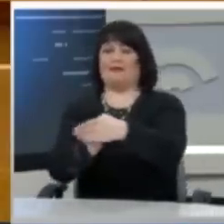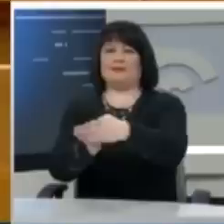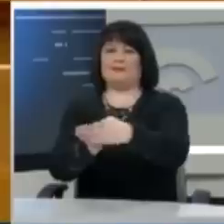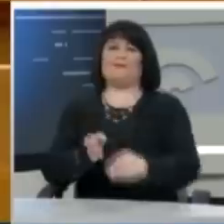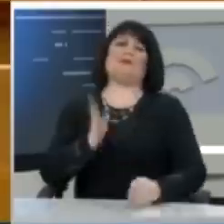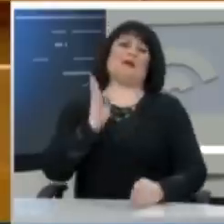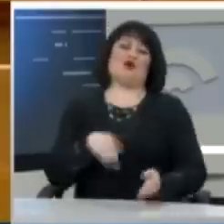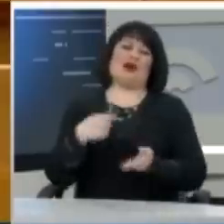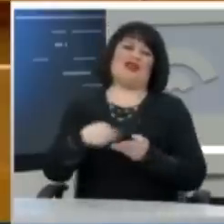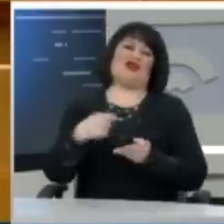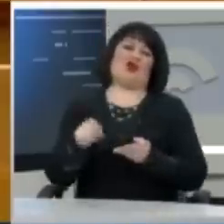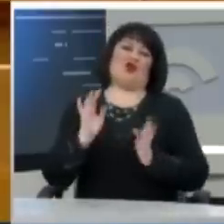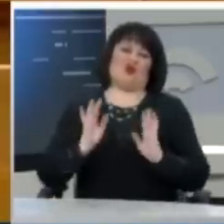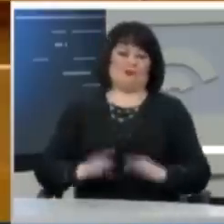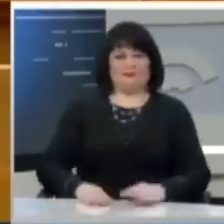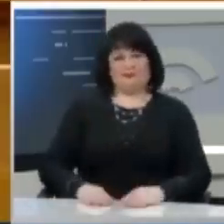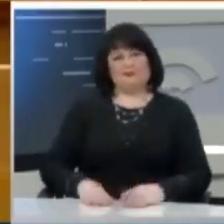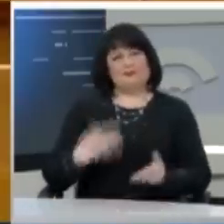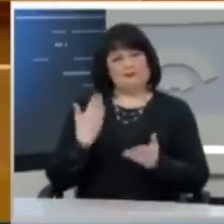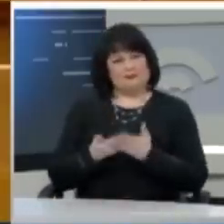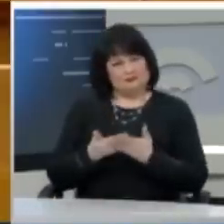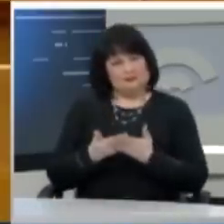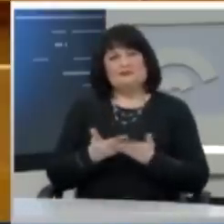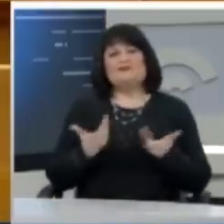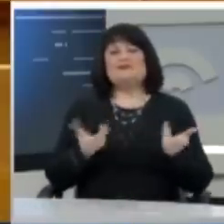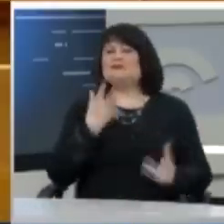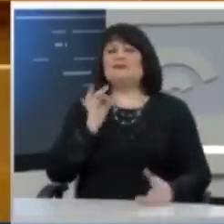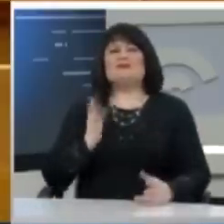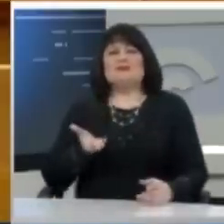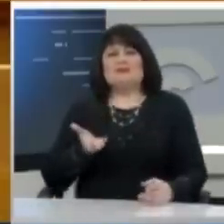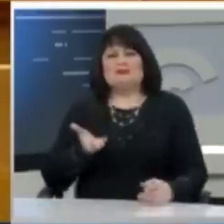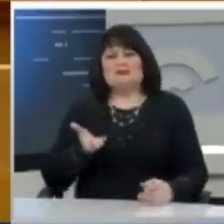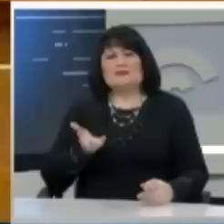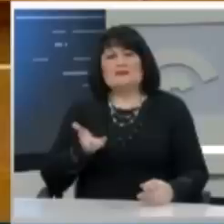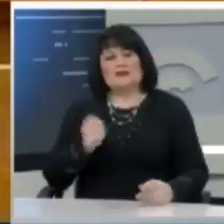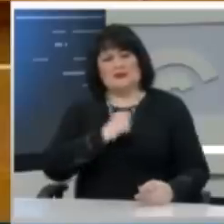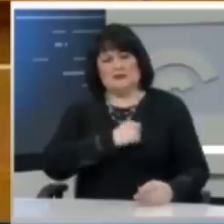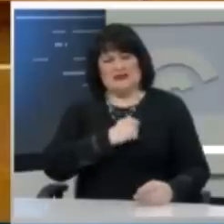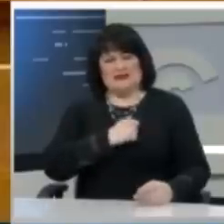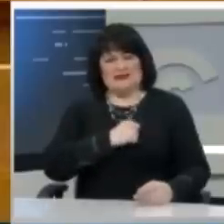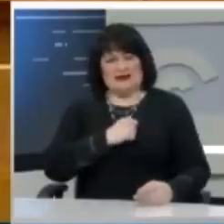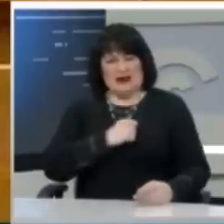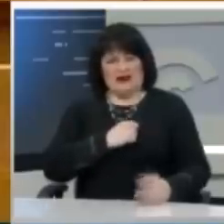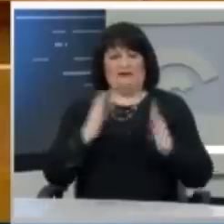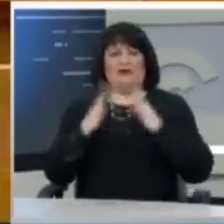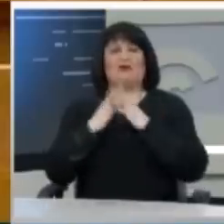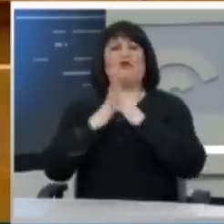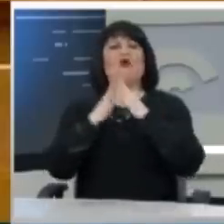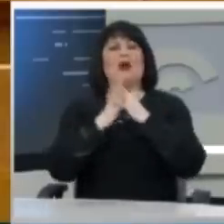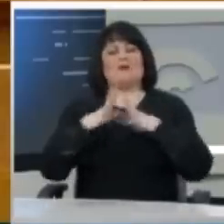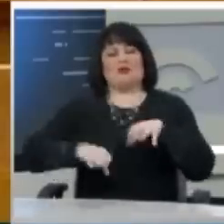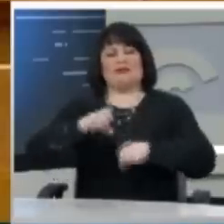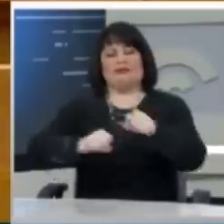να διορθωθεί. Αποδεικνύοντας ακόμη γιατί οι θειασότητες της Ιμπεριαλιστικής Ευρωπαϊκής